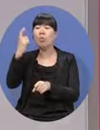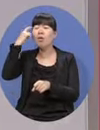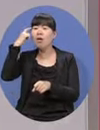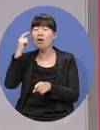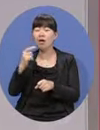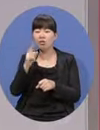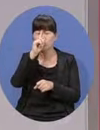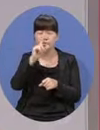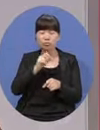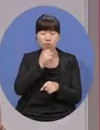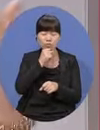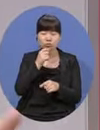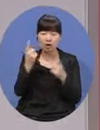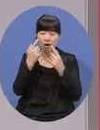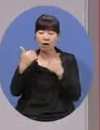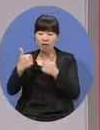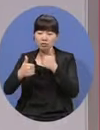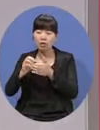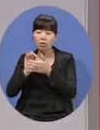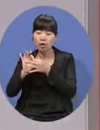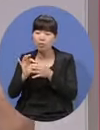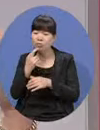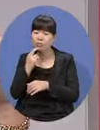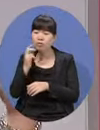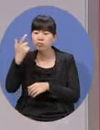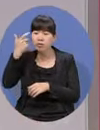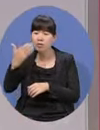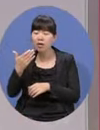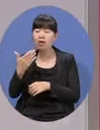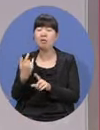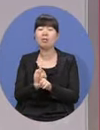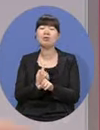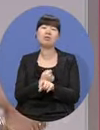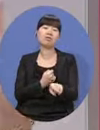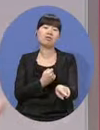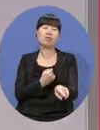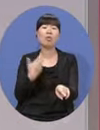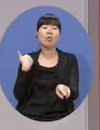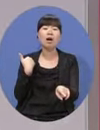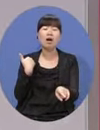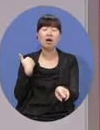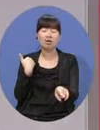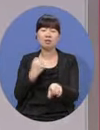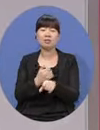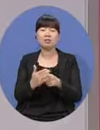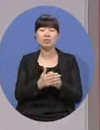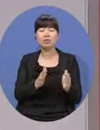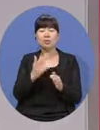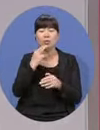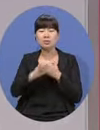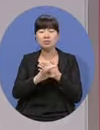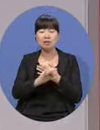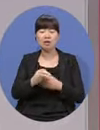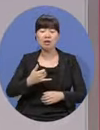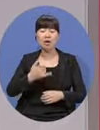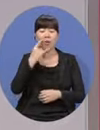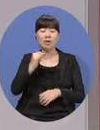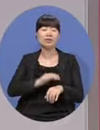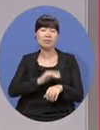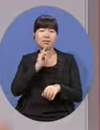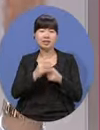상황이 생기는 거예요 근데 우리 아이가 너무 가고 싶어 해요 근데 준비를 그동안 안 했다면 준비를 못시켜 준 엄마 잘못도 조금 있다고 생각을